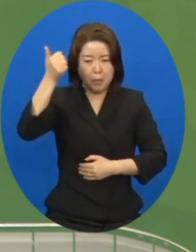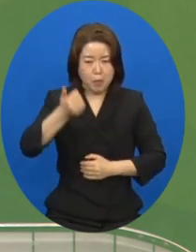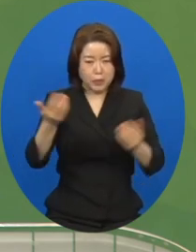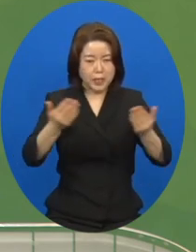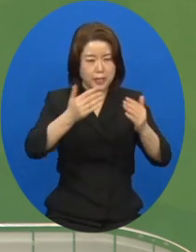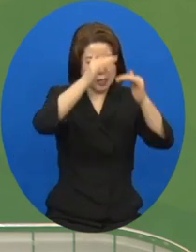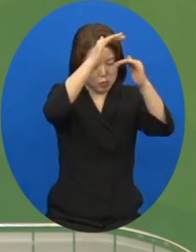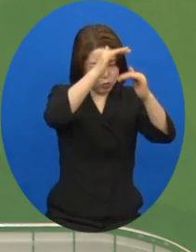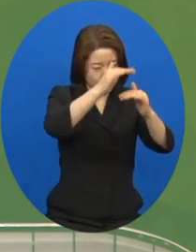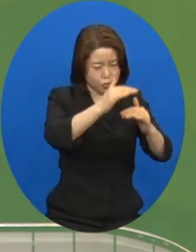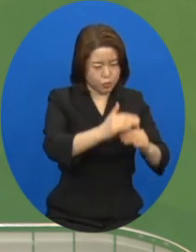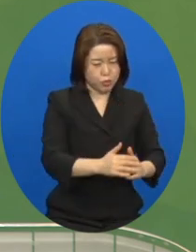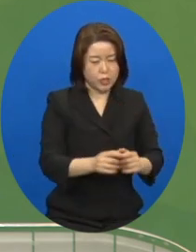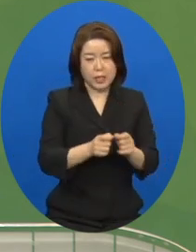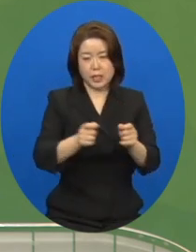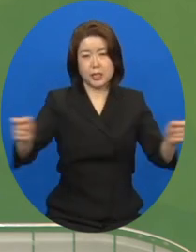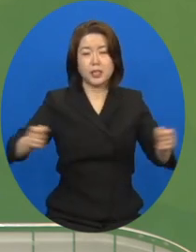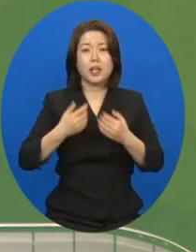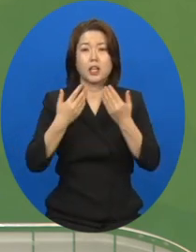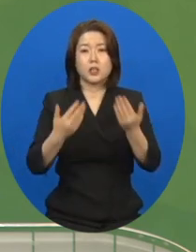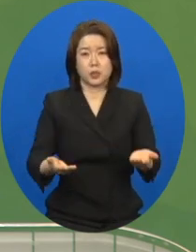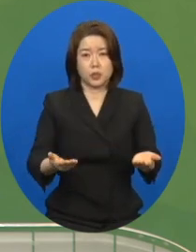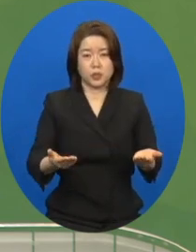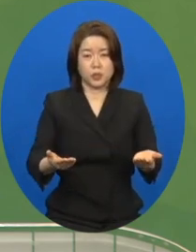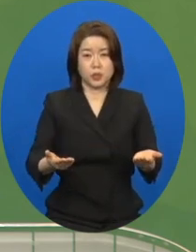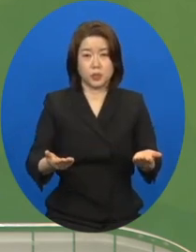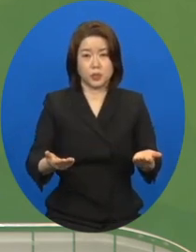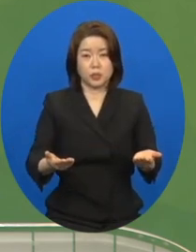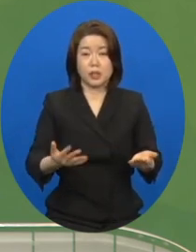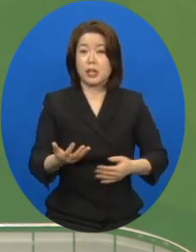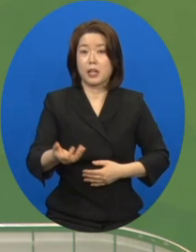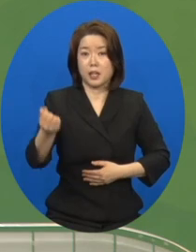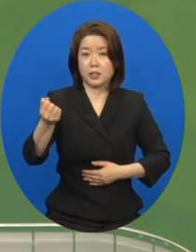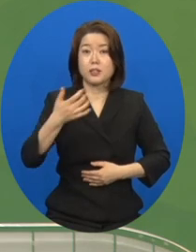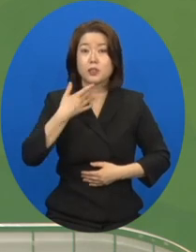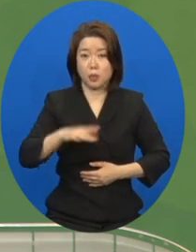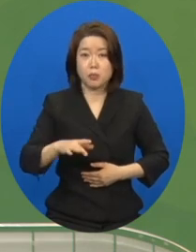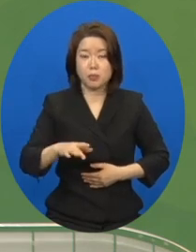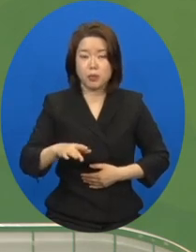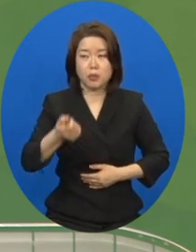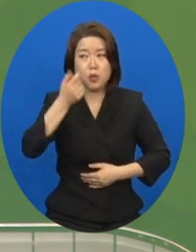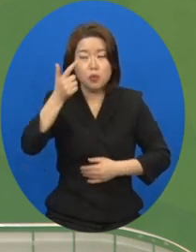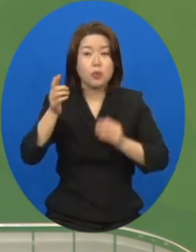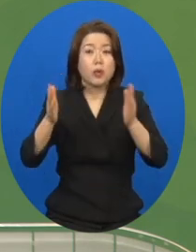길게 휴가를 안식년을 얻은 적이 없었어요.